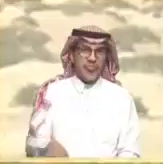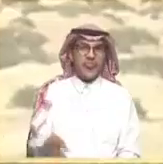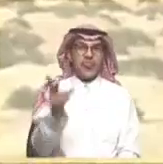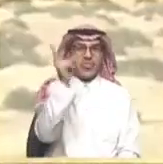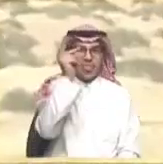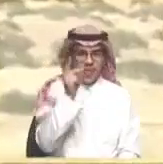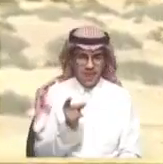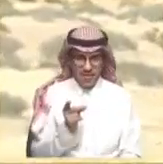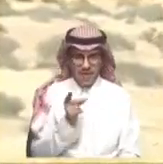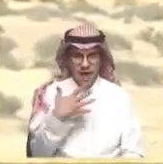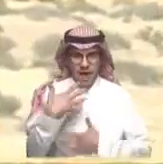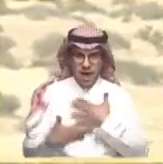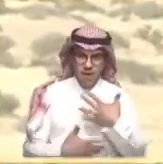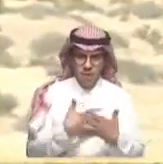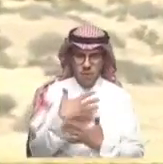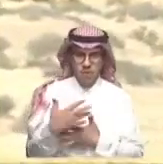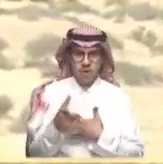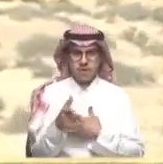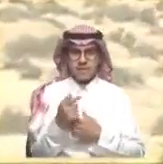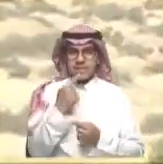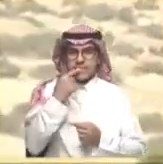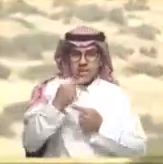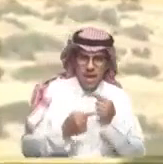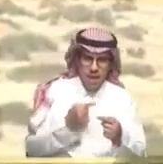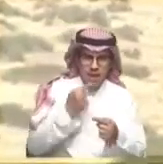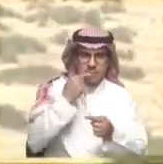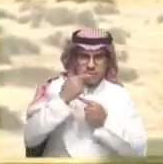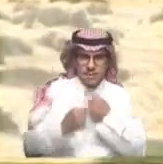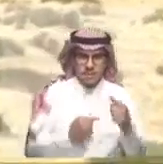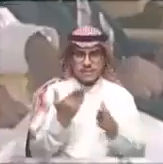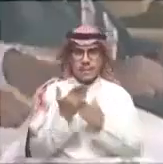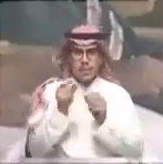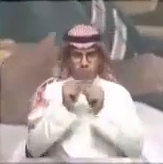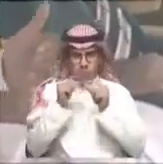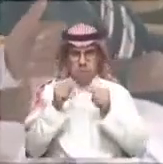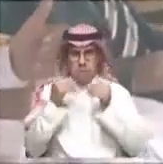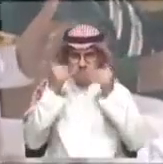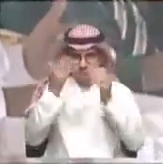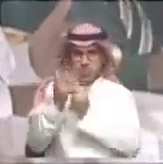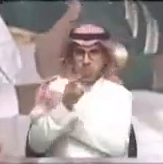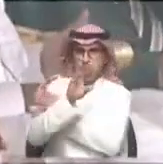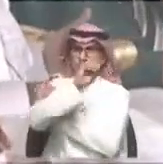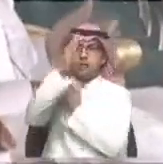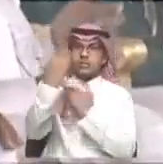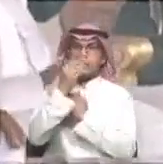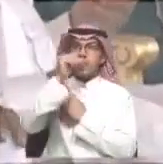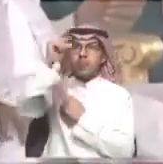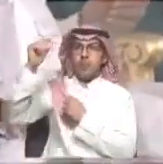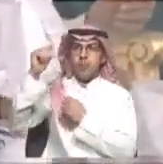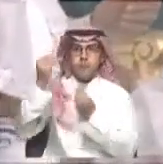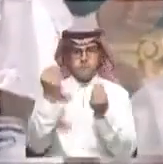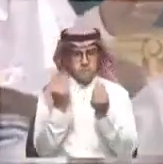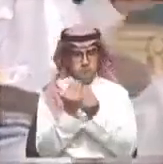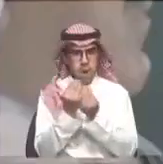هذه المناورات العسكرية المتعاقبة عاما بعد عام خير دلالة على وجود قادة يجمعون ما بين